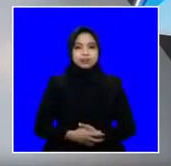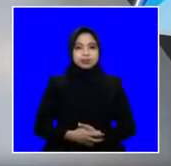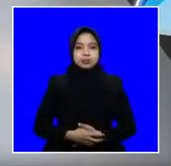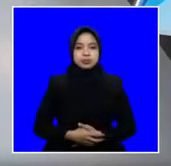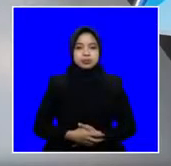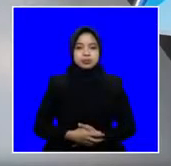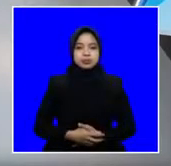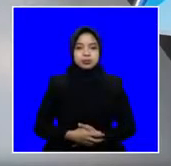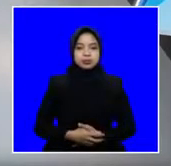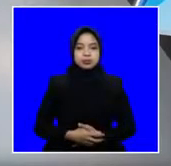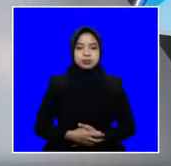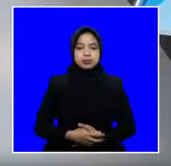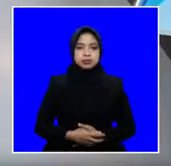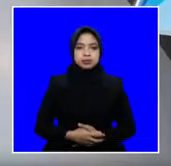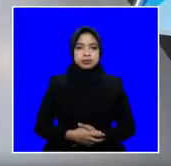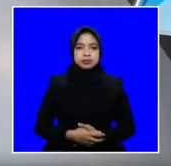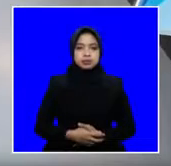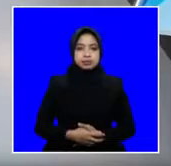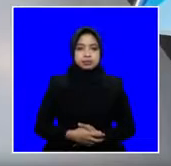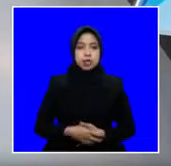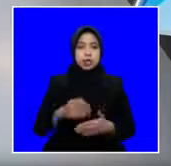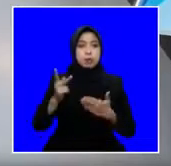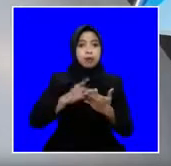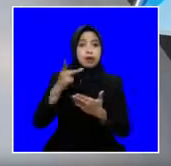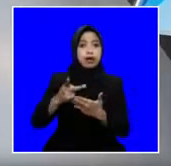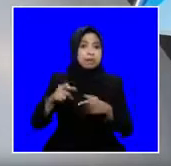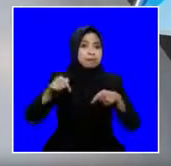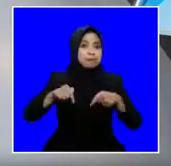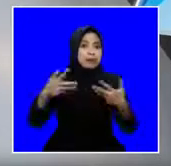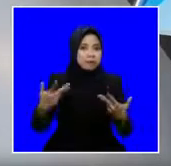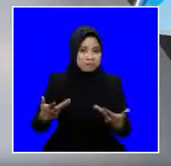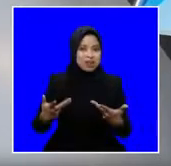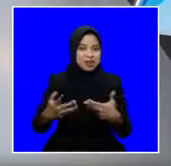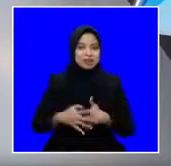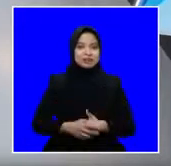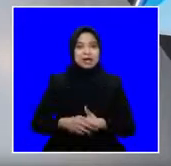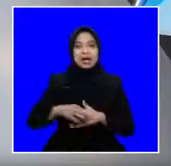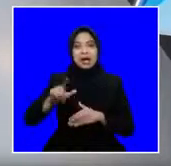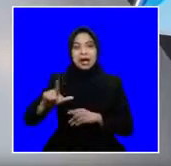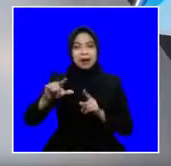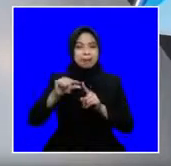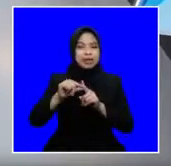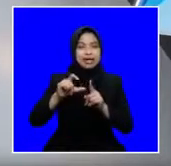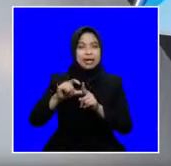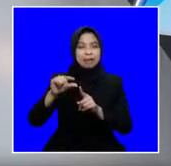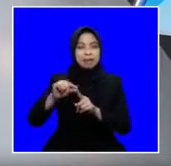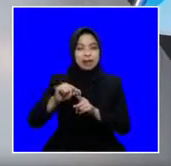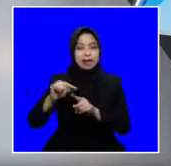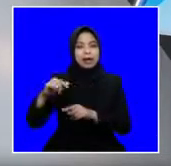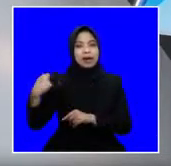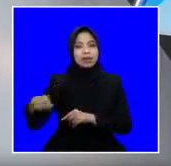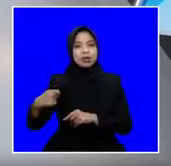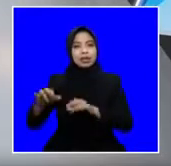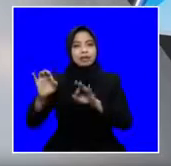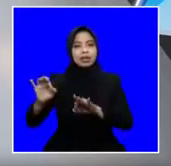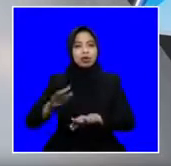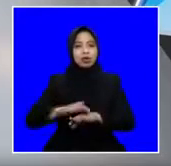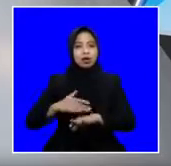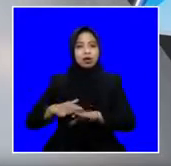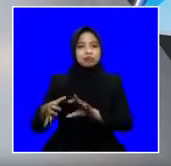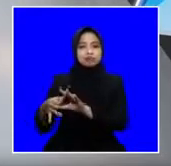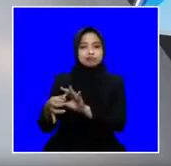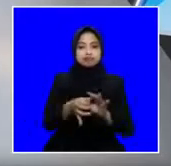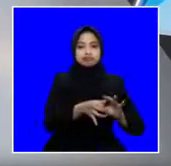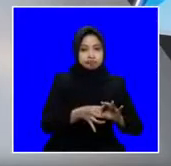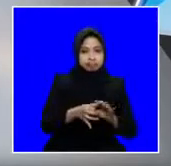Baik, dengan peluncuran program ini, maka yang jelas LPDP dan Kemendikbud ini mensinergikan seluruh